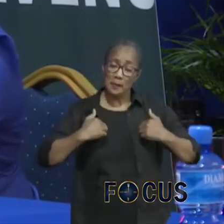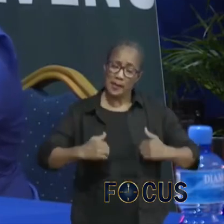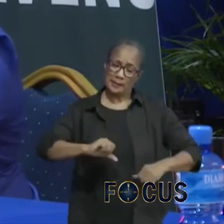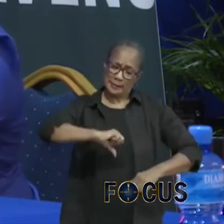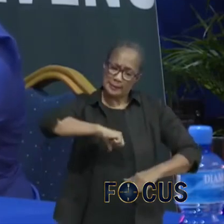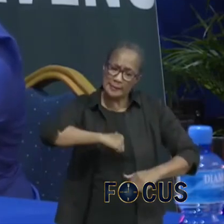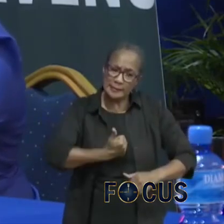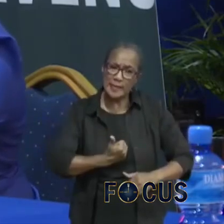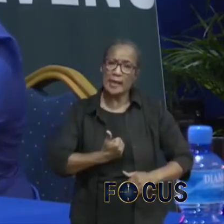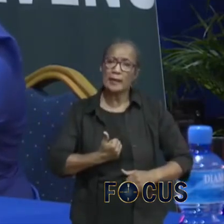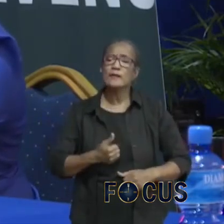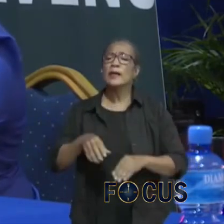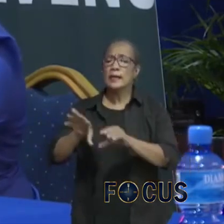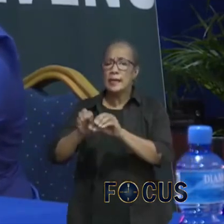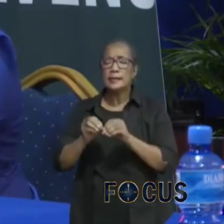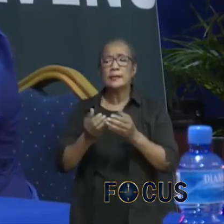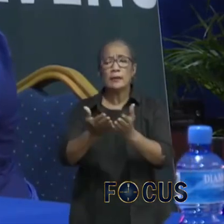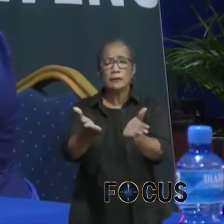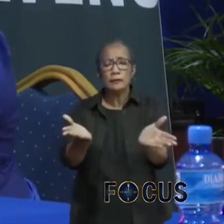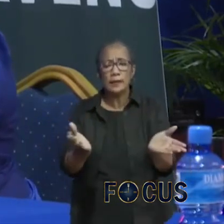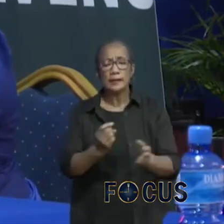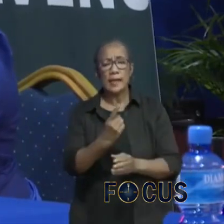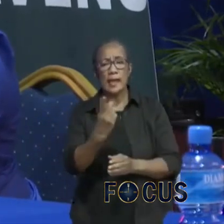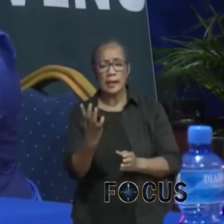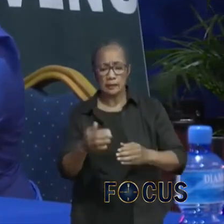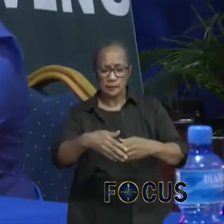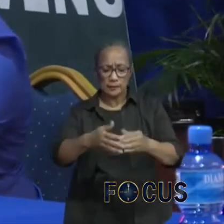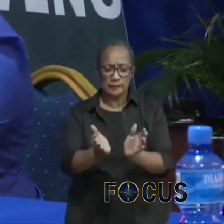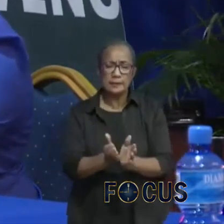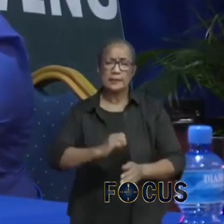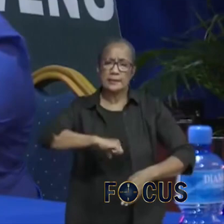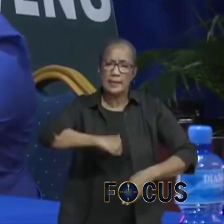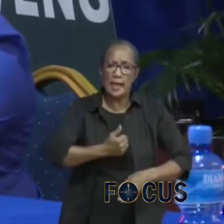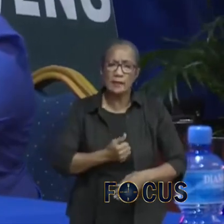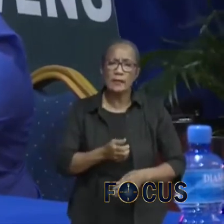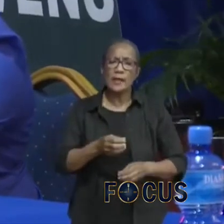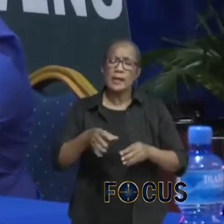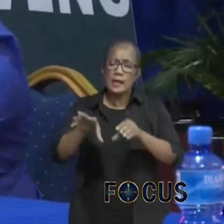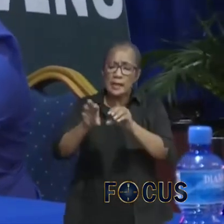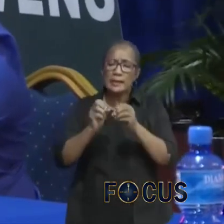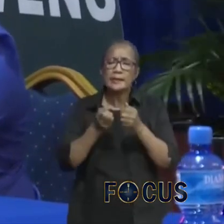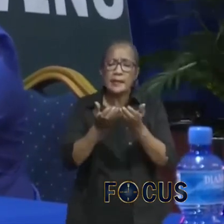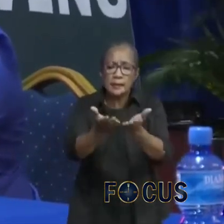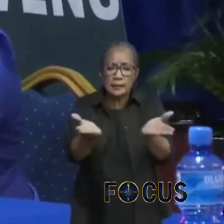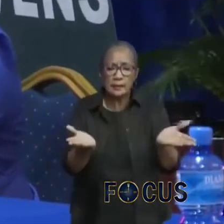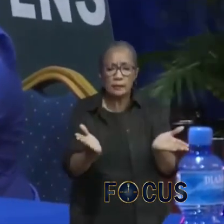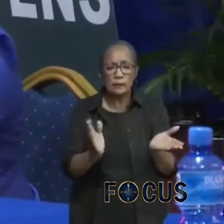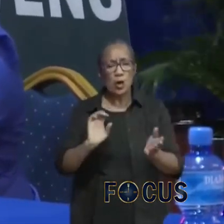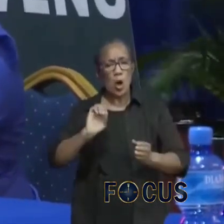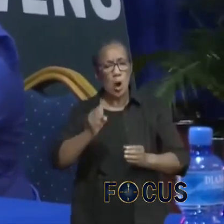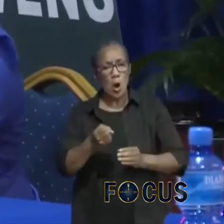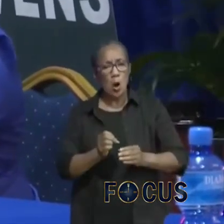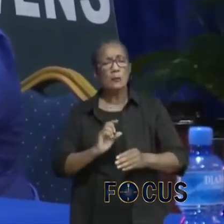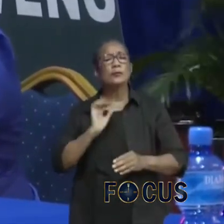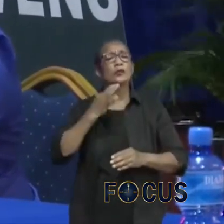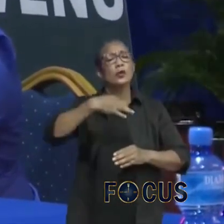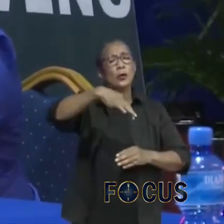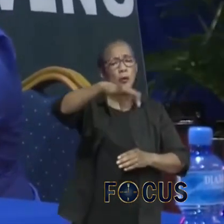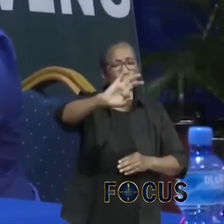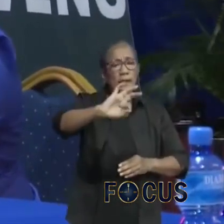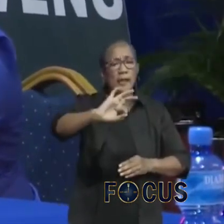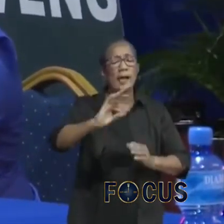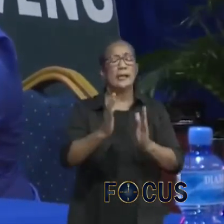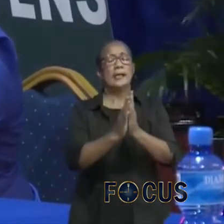komt met initiatieven, dat elke sector zelf komt met initiatieven om ons klaar te maken om terug te gaan naar